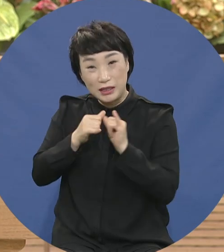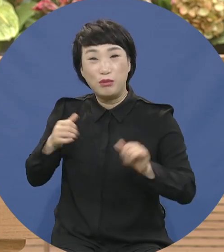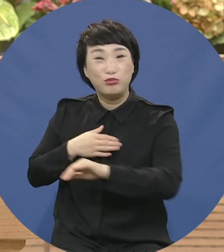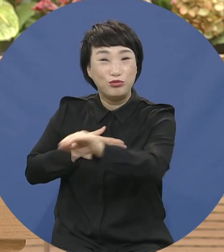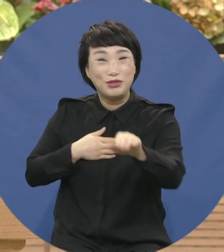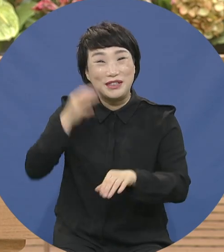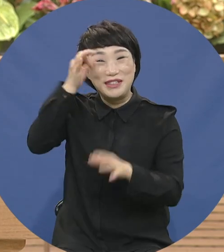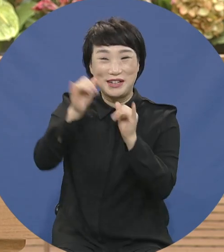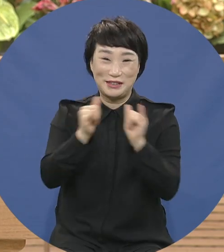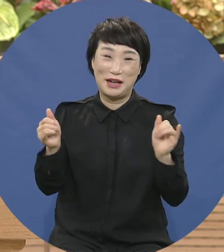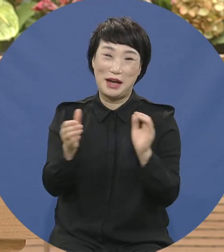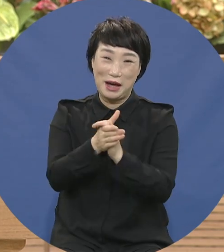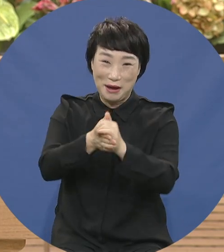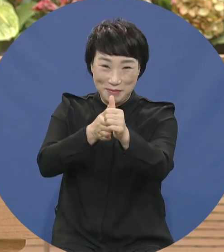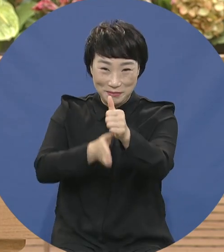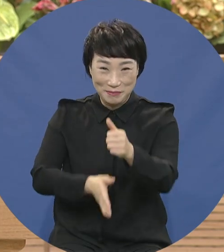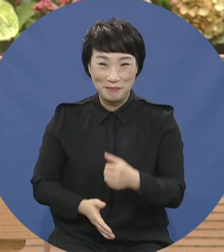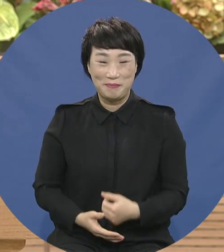인정하시면 아멘 합시다.